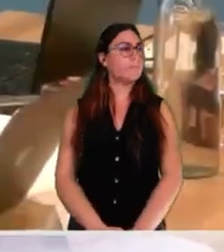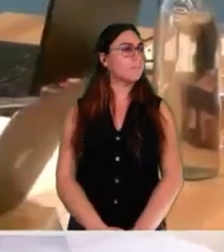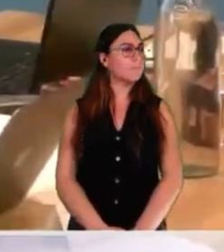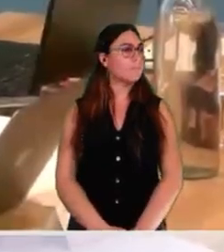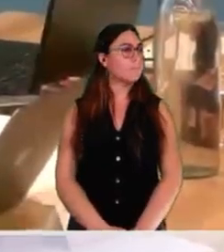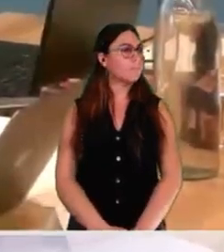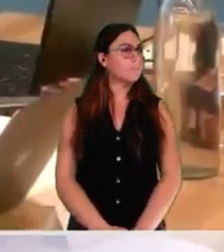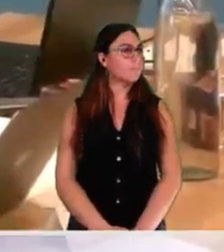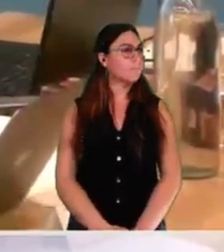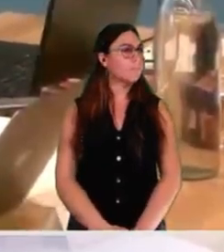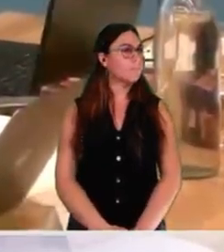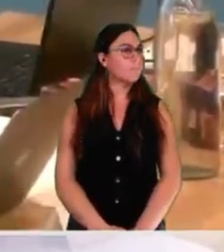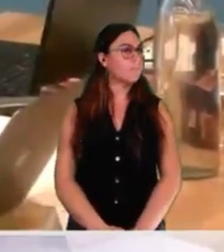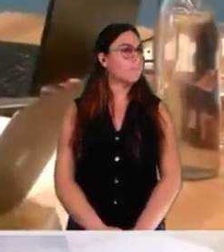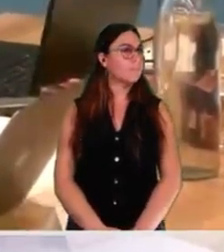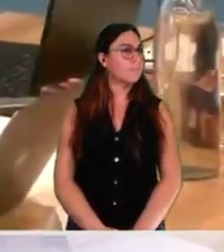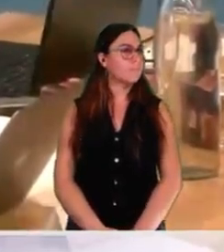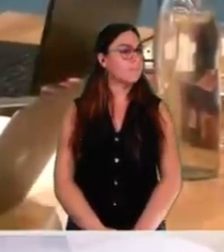Oui,